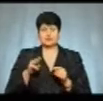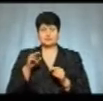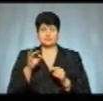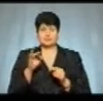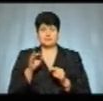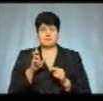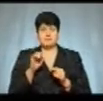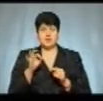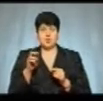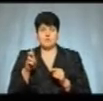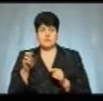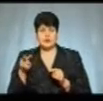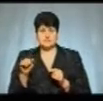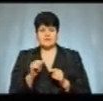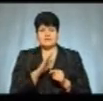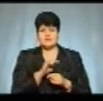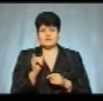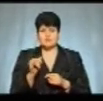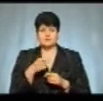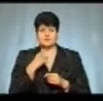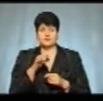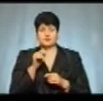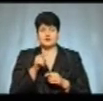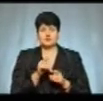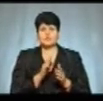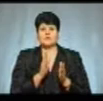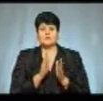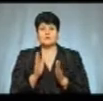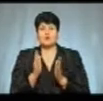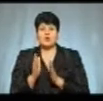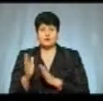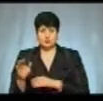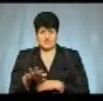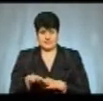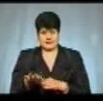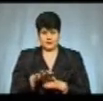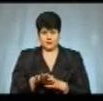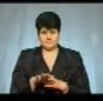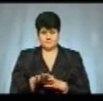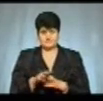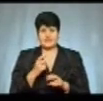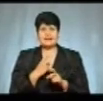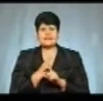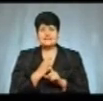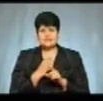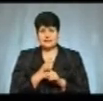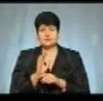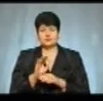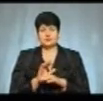«Біобластер» Василь Іванович зараз орієнтований на те, щоб він впорядкує територію. Тобто кістки тваринного